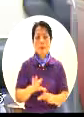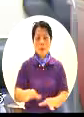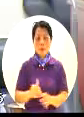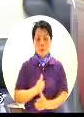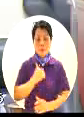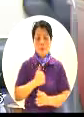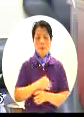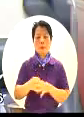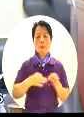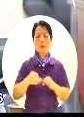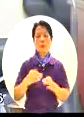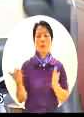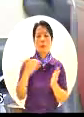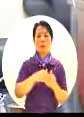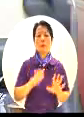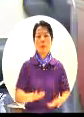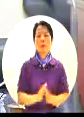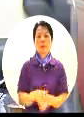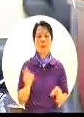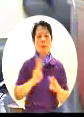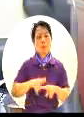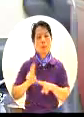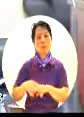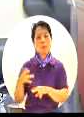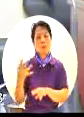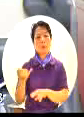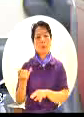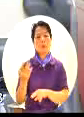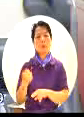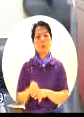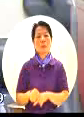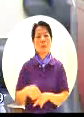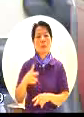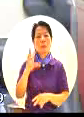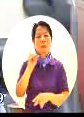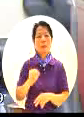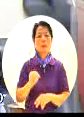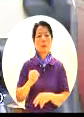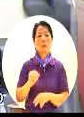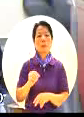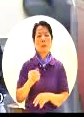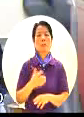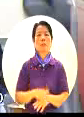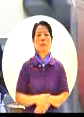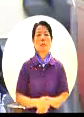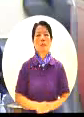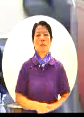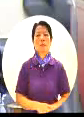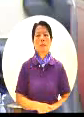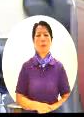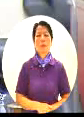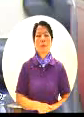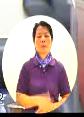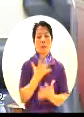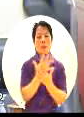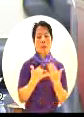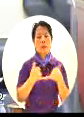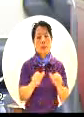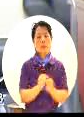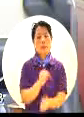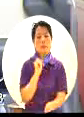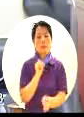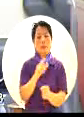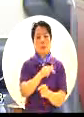呢哈，到目前为止应关几间啊，关两万几间啊，但是在网络购物